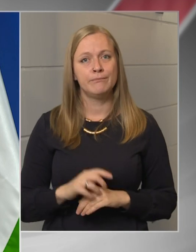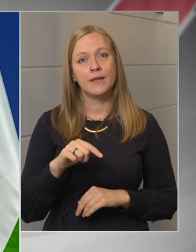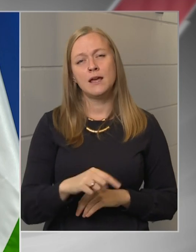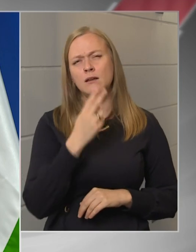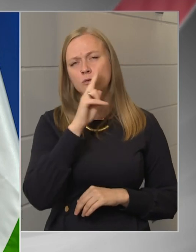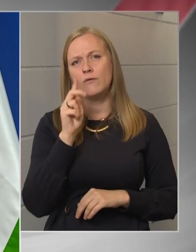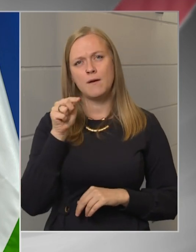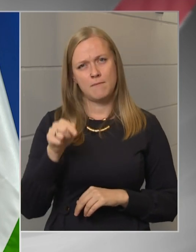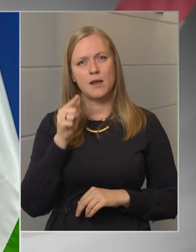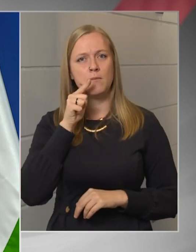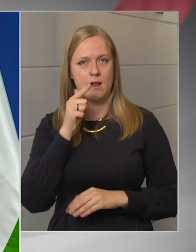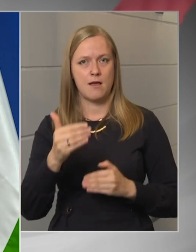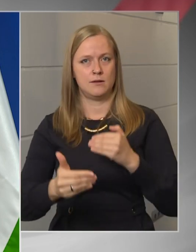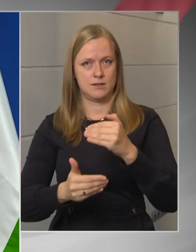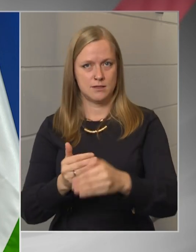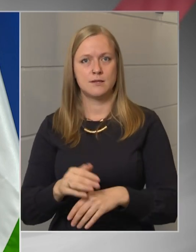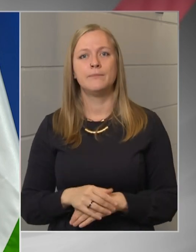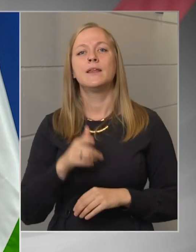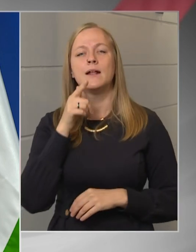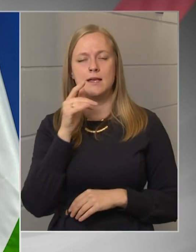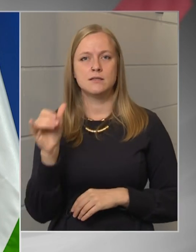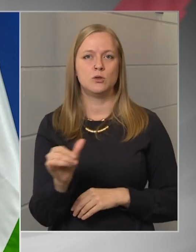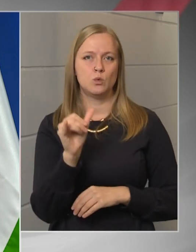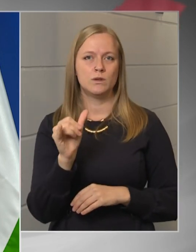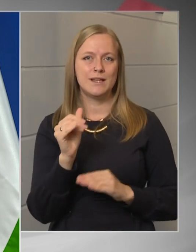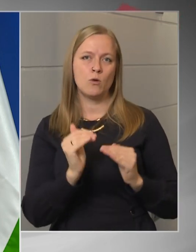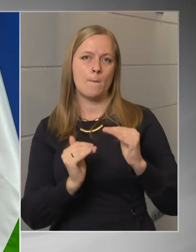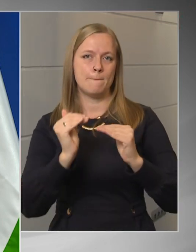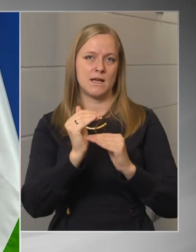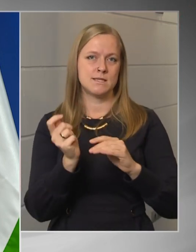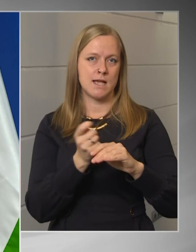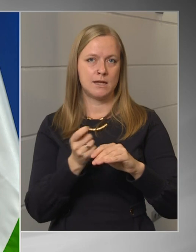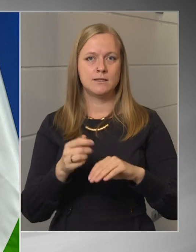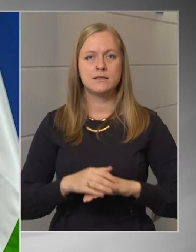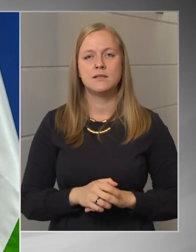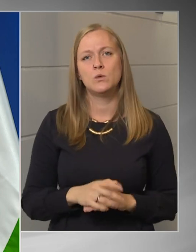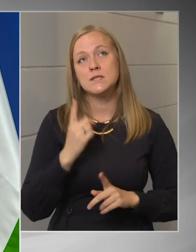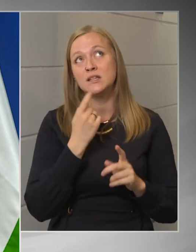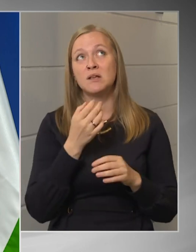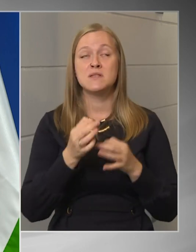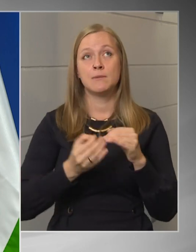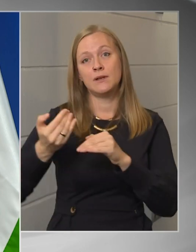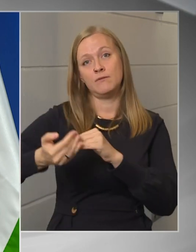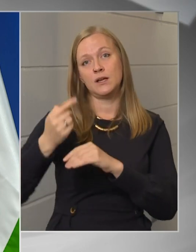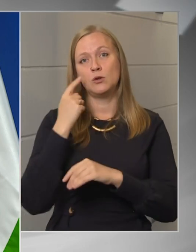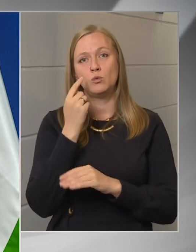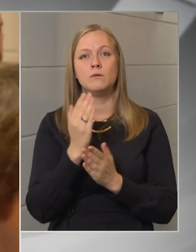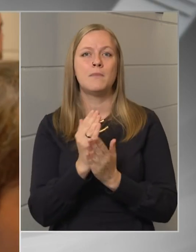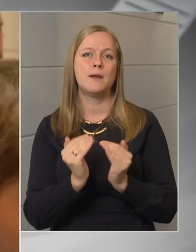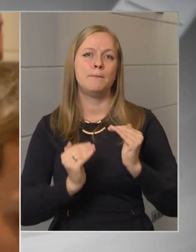novemberben sor fog kerülni, és lesz nyugdíj kompenzáció. Szerintem szeptember végé a kormány ennek mértékéről is tud dönteni.